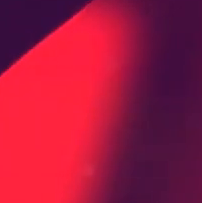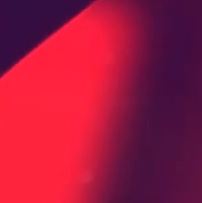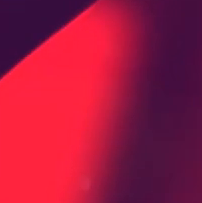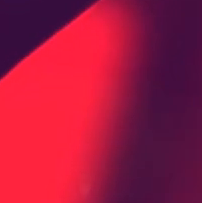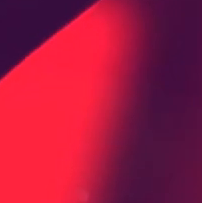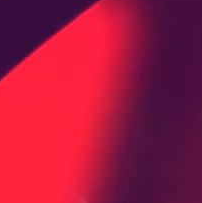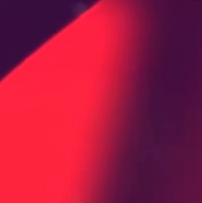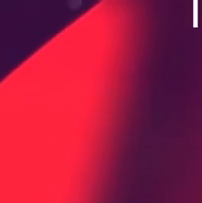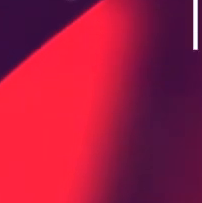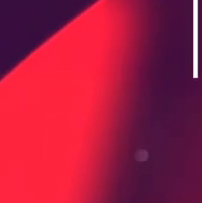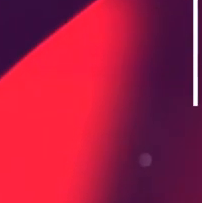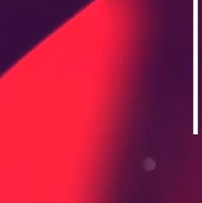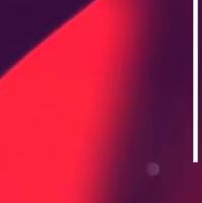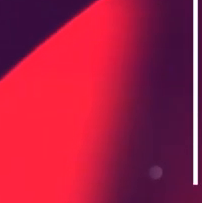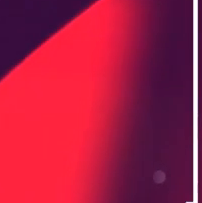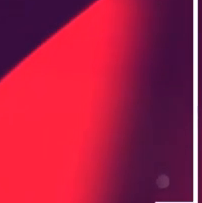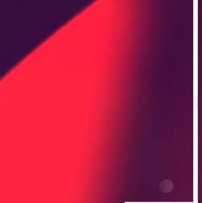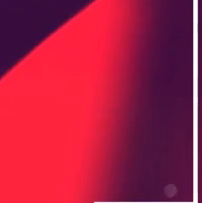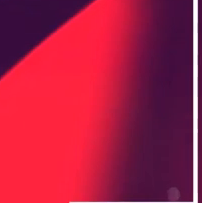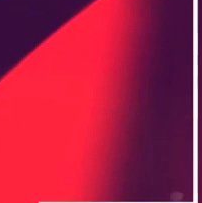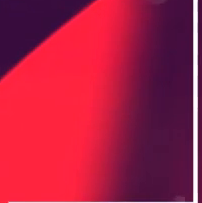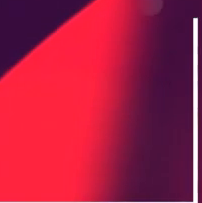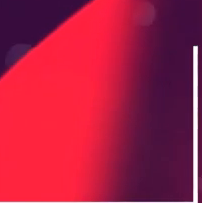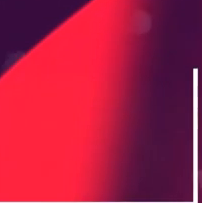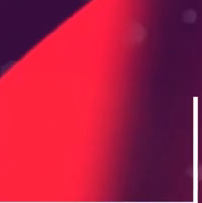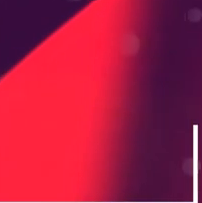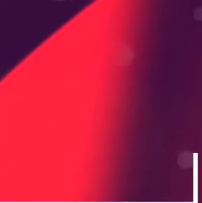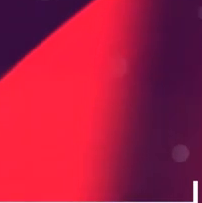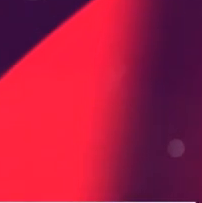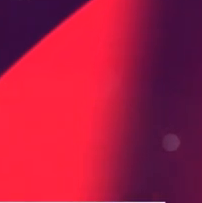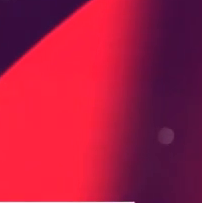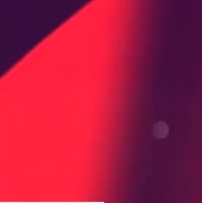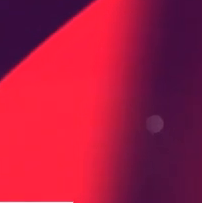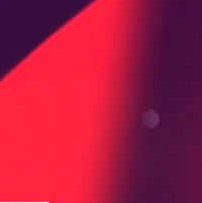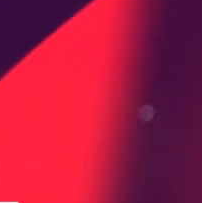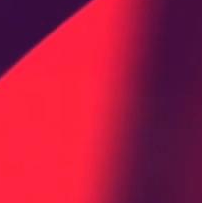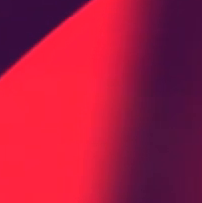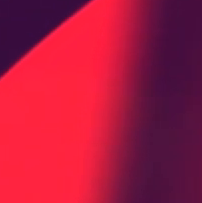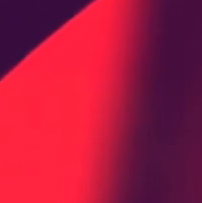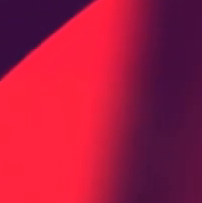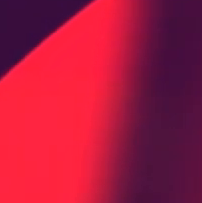රටේ ලෝකෙ සිදුවන උණුසුම් පුව දැනගන්න සියත නිවුස් YouTube channel එක අදම subscribe කරන්න.